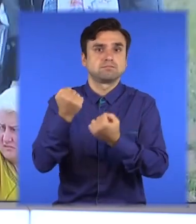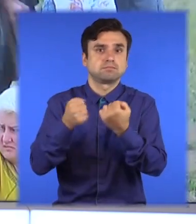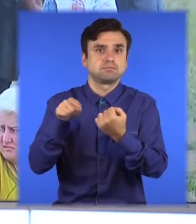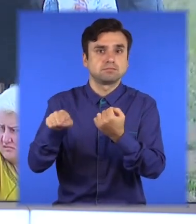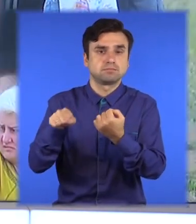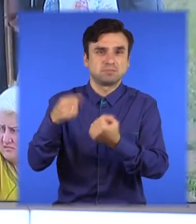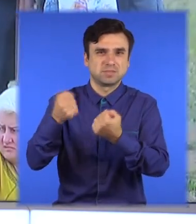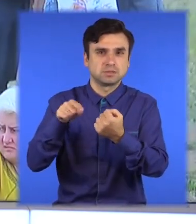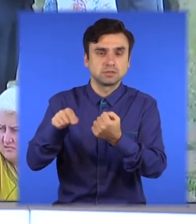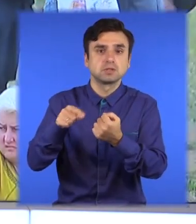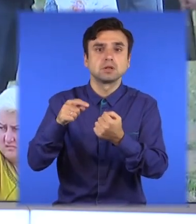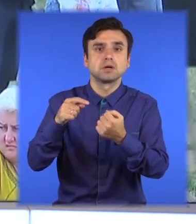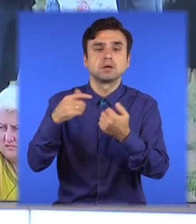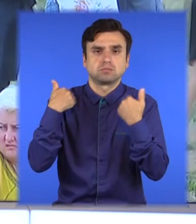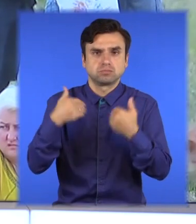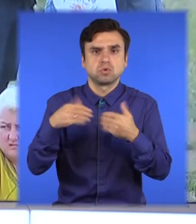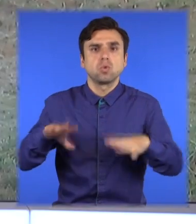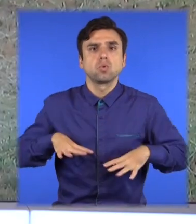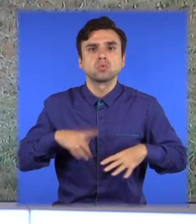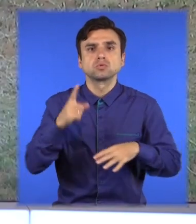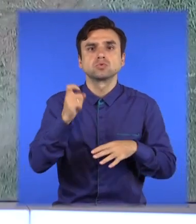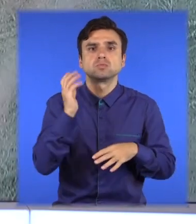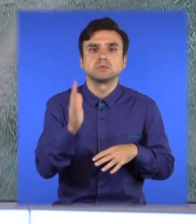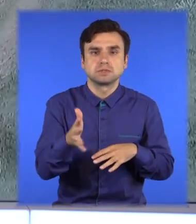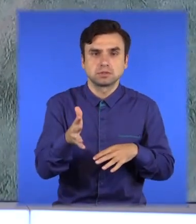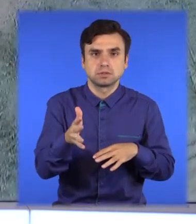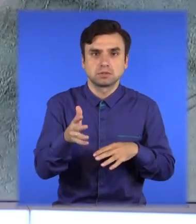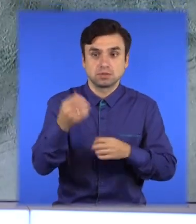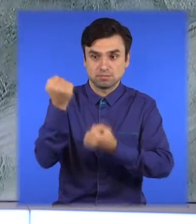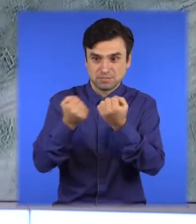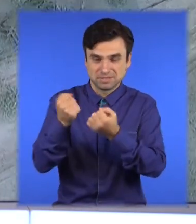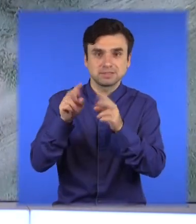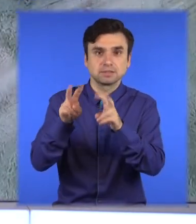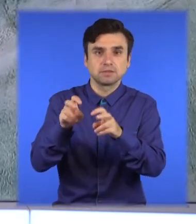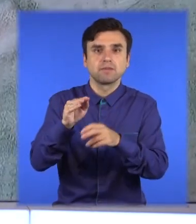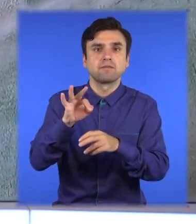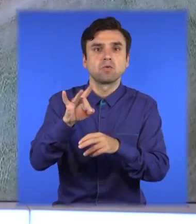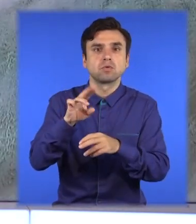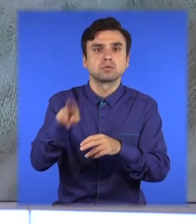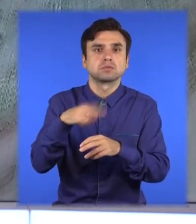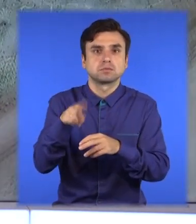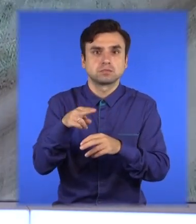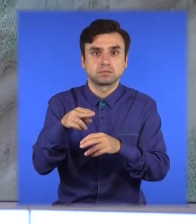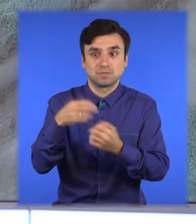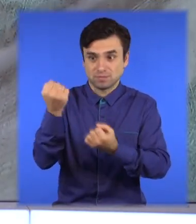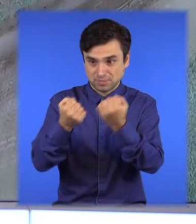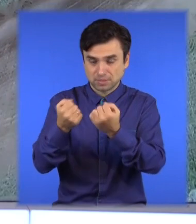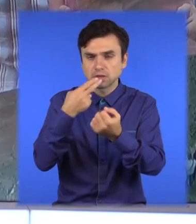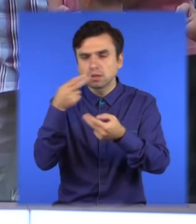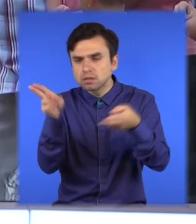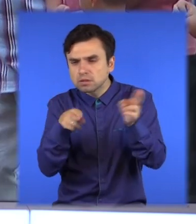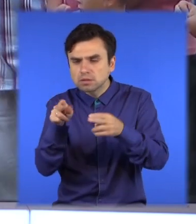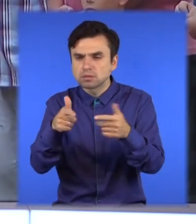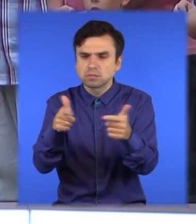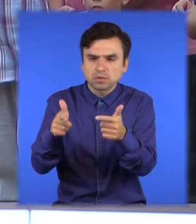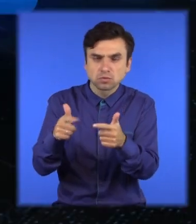шанувальників швидкості, кожен з яких прийшов підтримати гонщиків. Хто став переможцем і за кого вболівали криворіжці, дізнавалася Інна Бугайова.